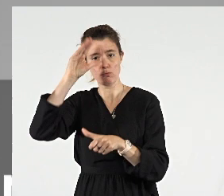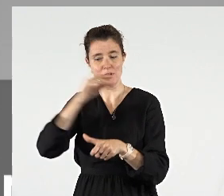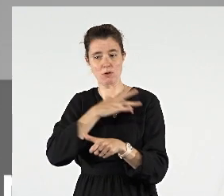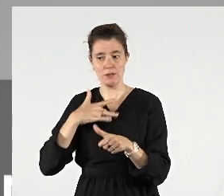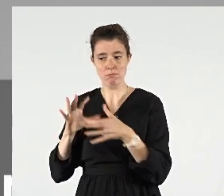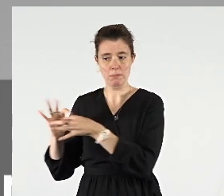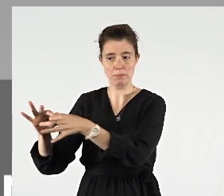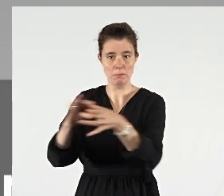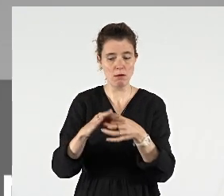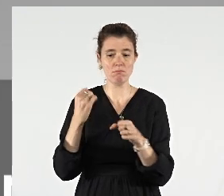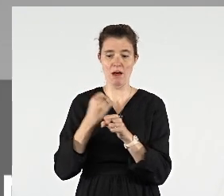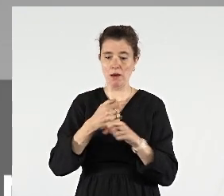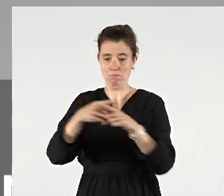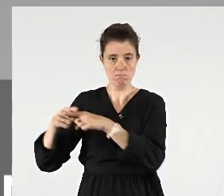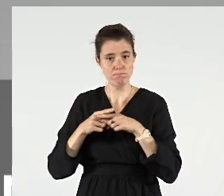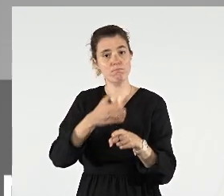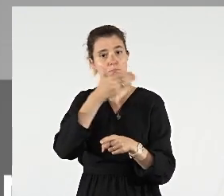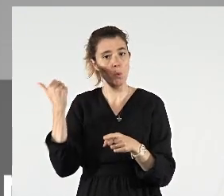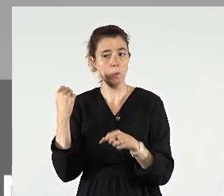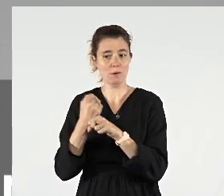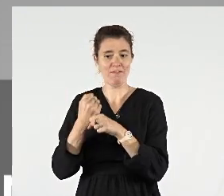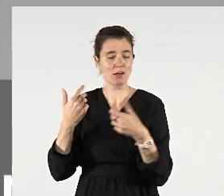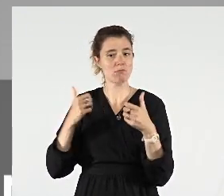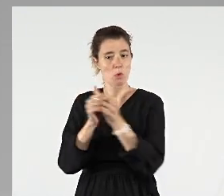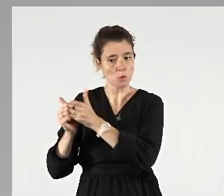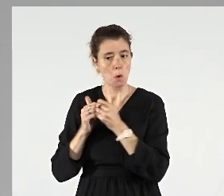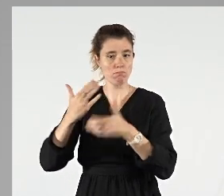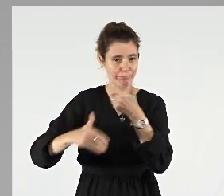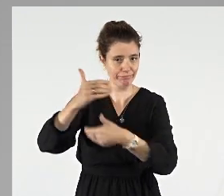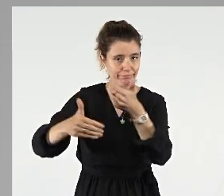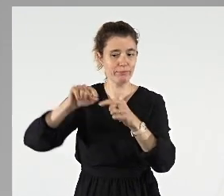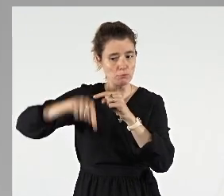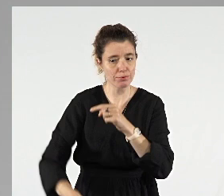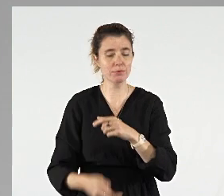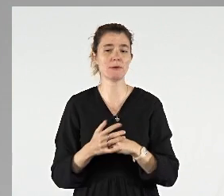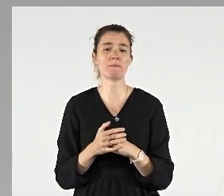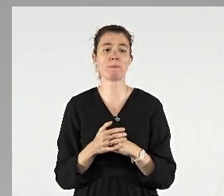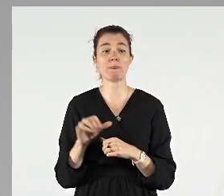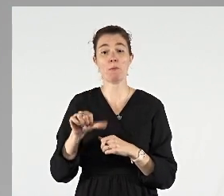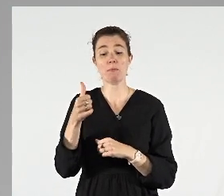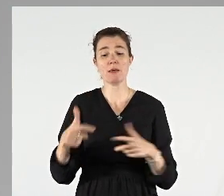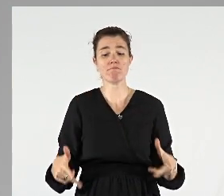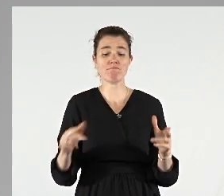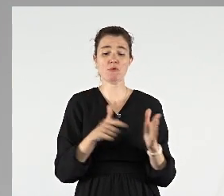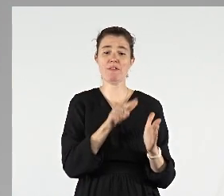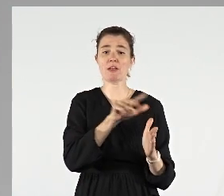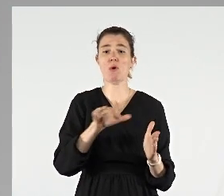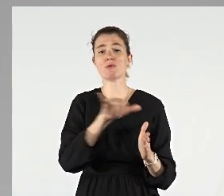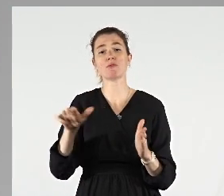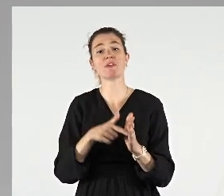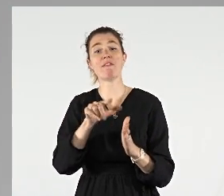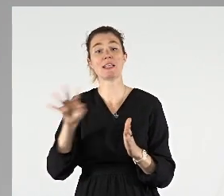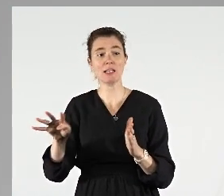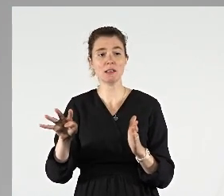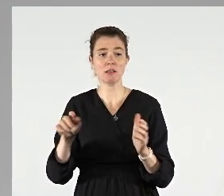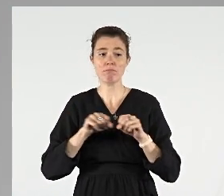les tâches, protocoles de coopération, pratiques avancées. Dans un premier temps, sur la période 2023-2024, seront